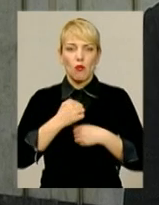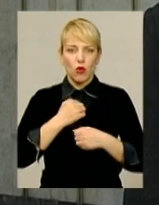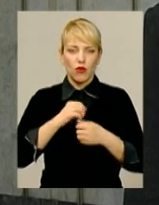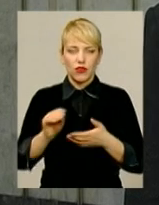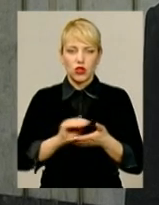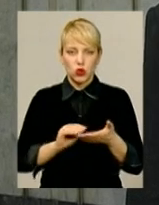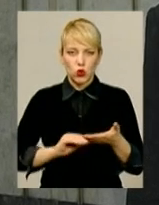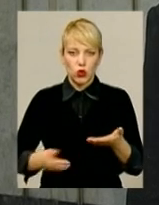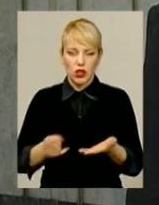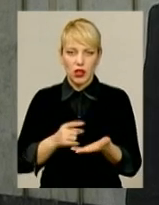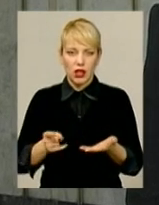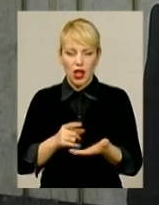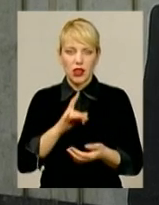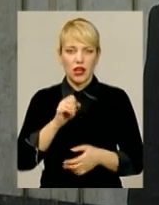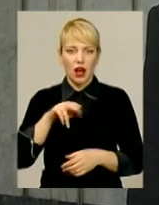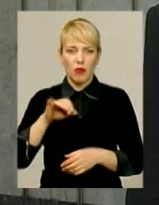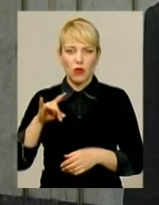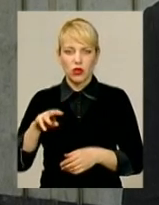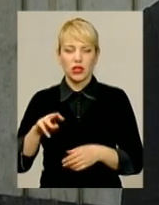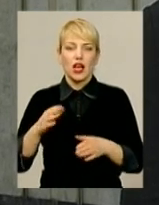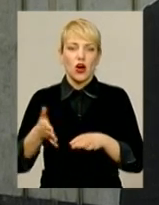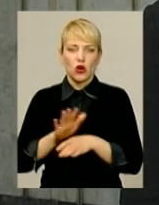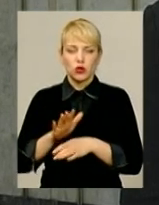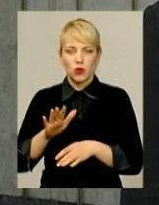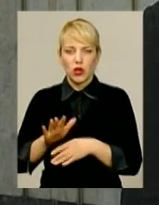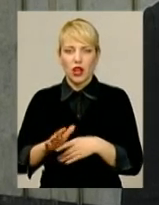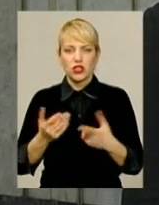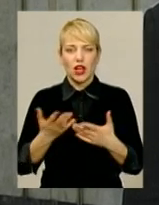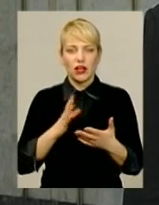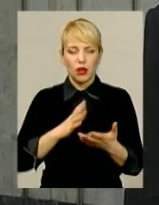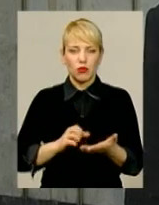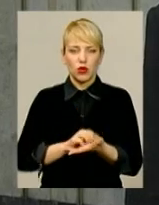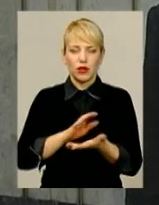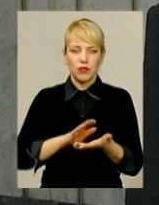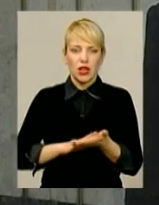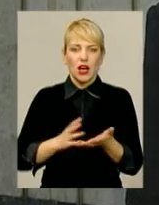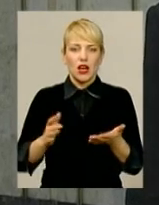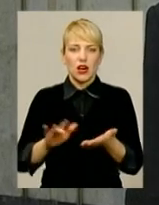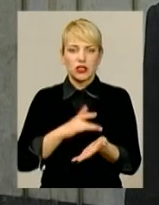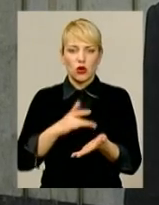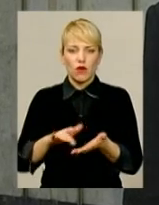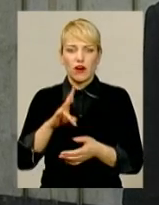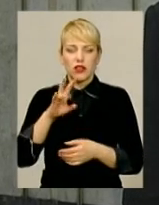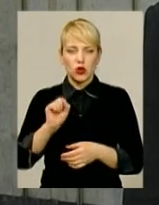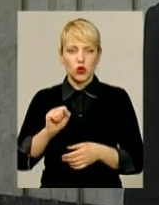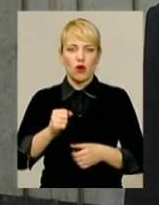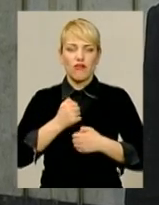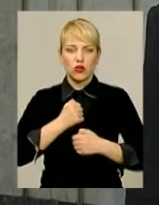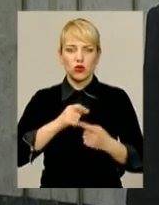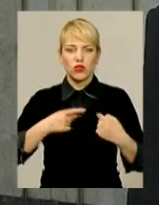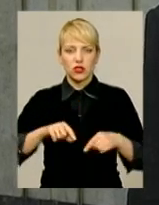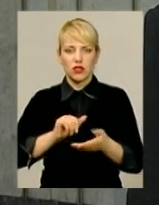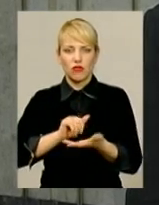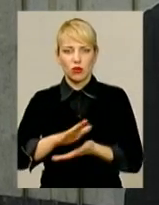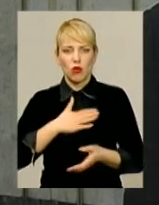розпоряджені, на підставі яких здійснювалось нарахування. Однак військова частина в категоричній формі відмовилась ці документи надавати, мотивуючи це тим,